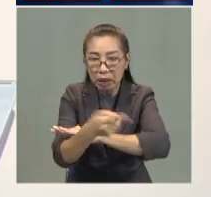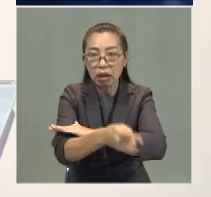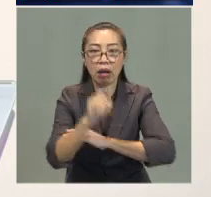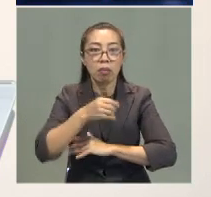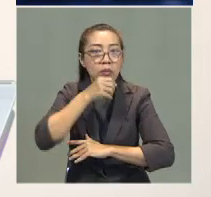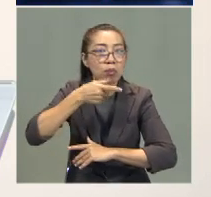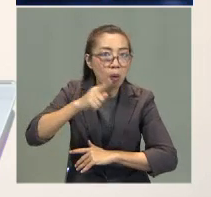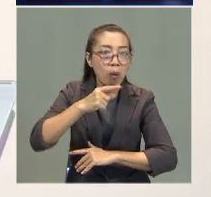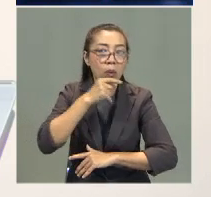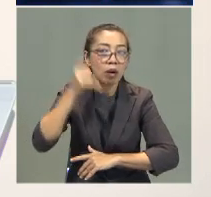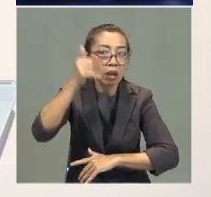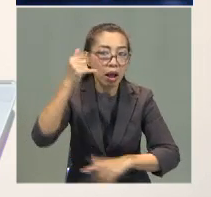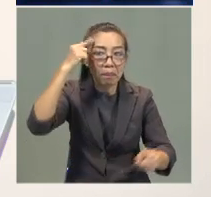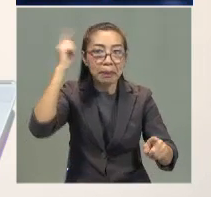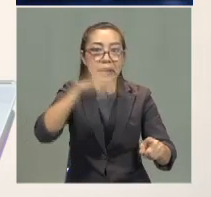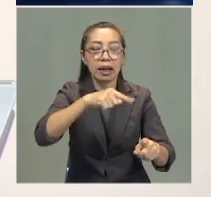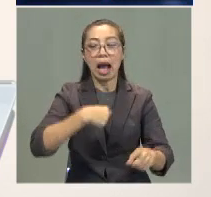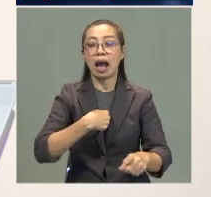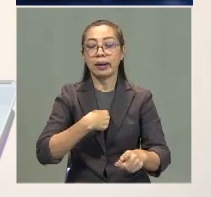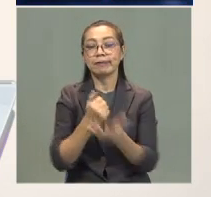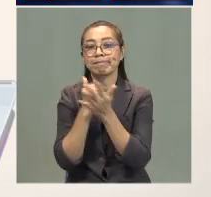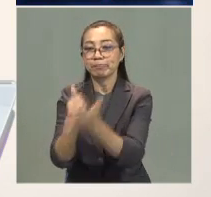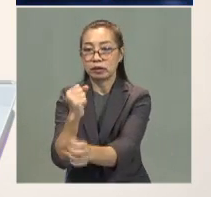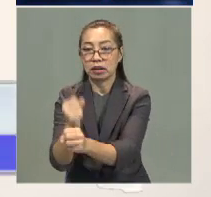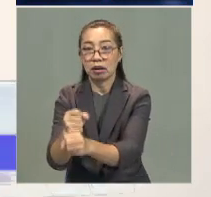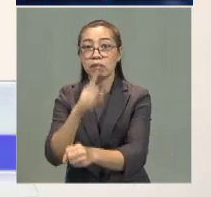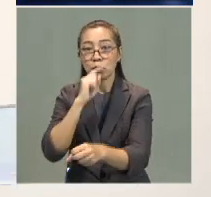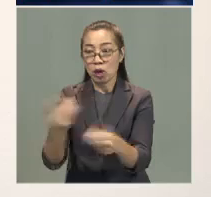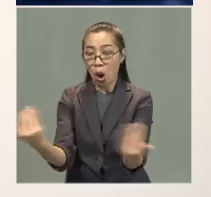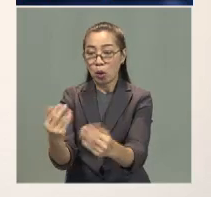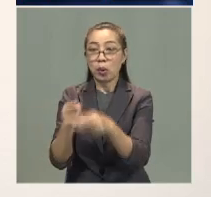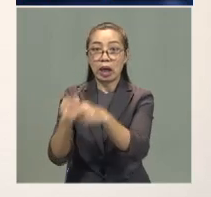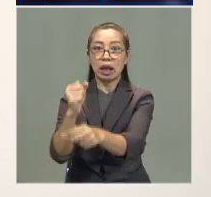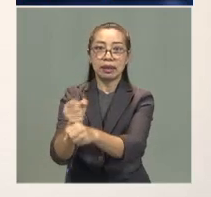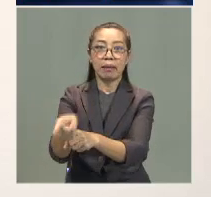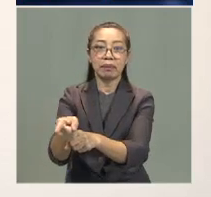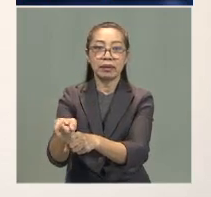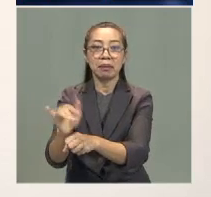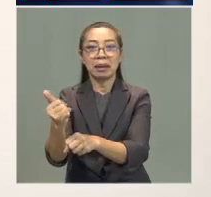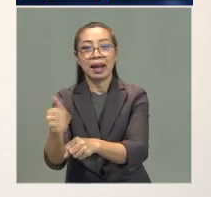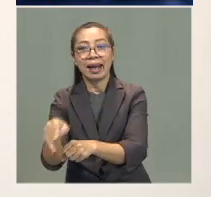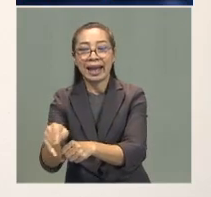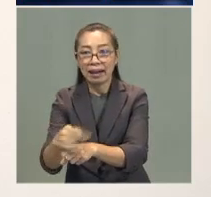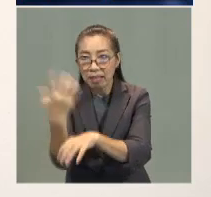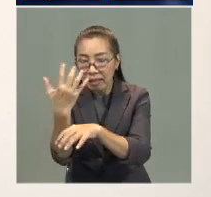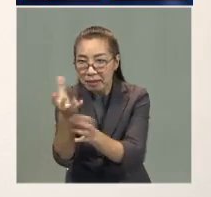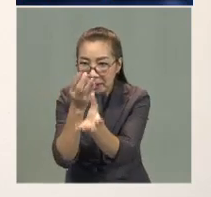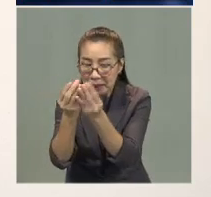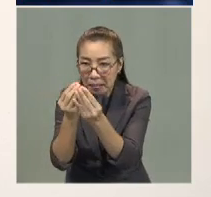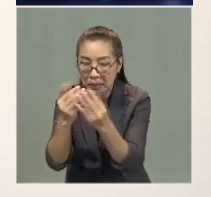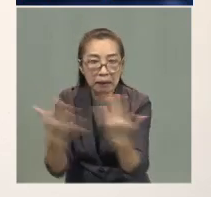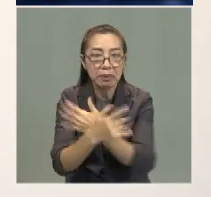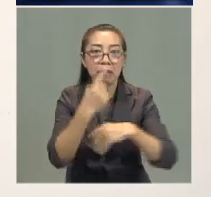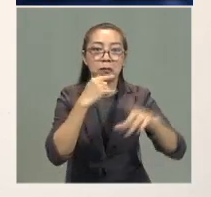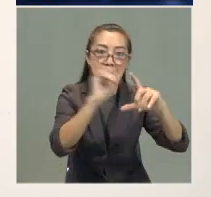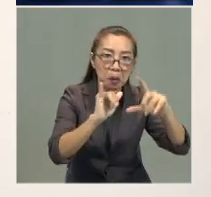ราก็เลยต้องดูแลลูกเองซึ่งถ้าเกิดเราปล่อยเขาไว้ให้เขาเปิดเองเนี่ยเขาก็จะแบบสักพักนึงก็กด YouTube หรือว่าไปเปิดอย่างอื่นแล้วเล่นเกมแล้ว